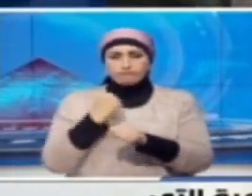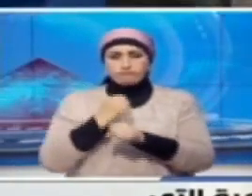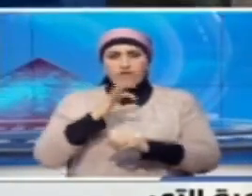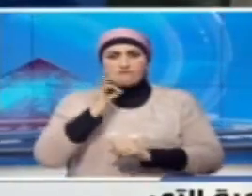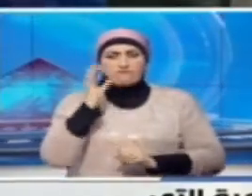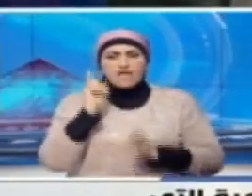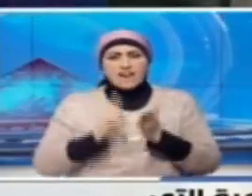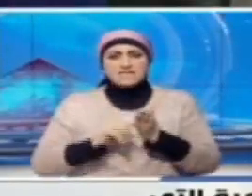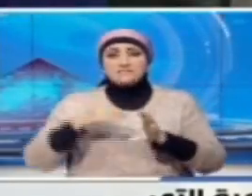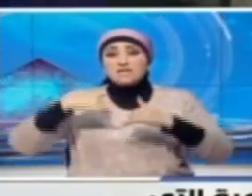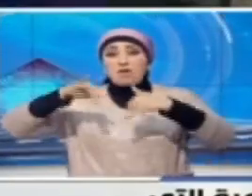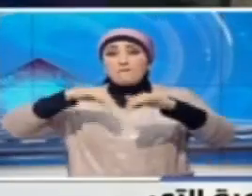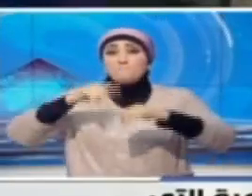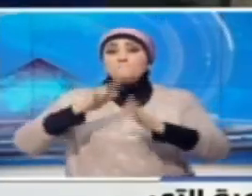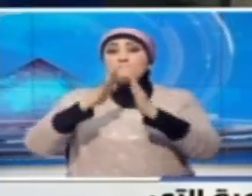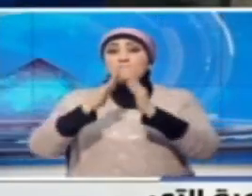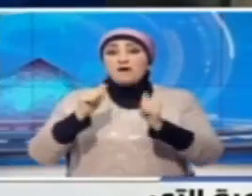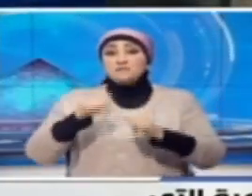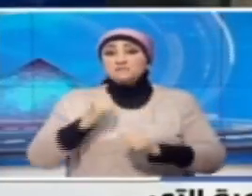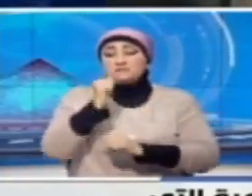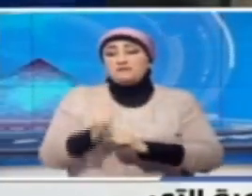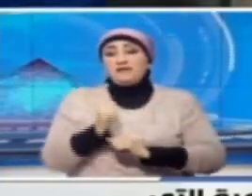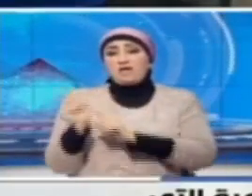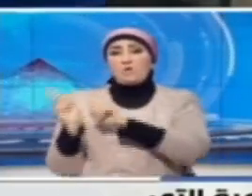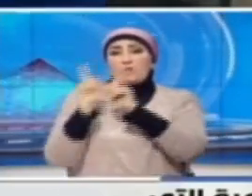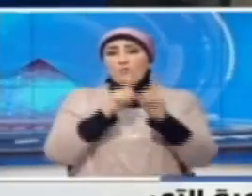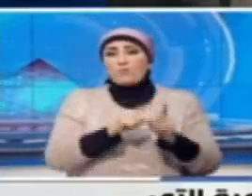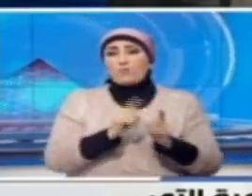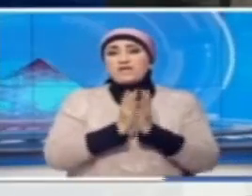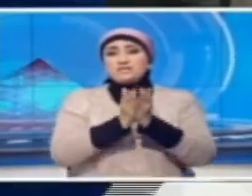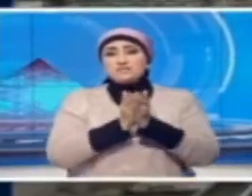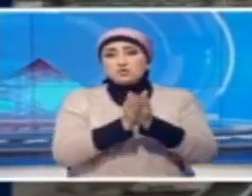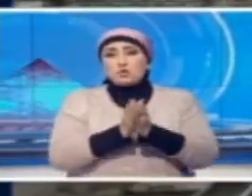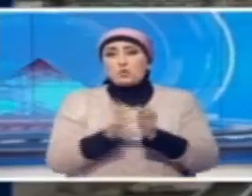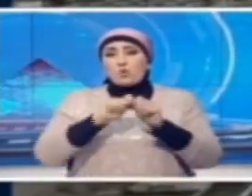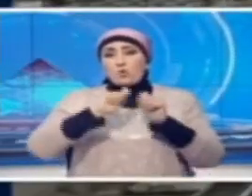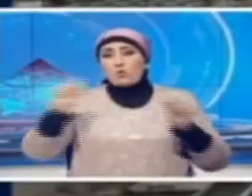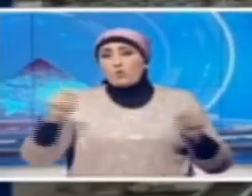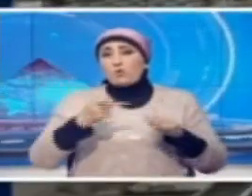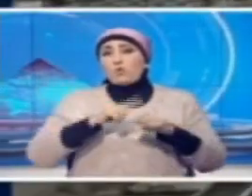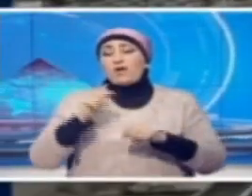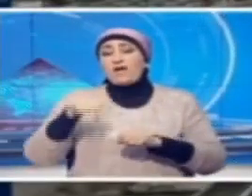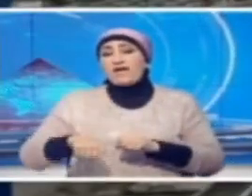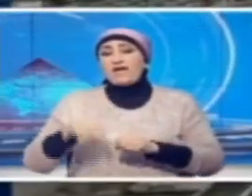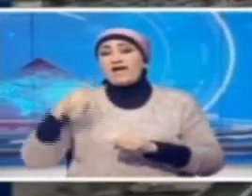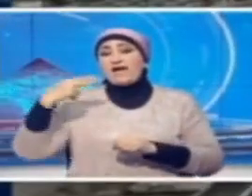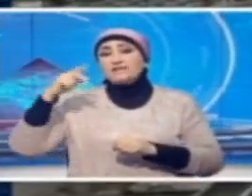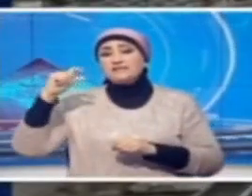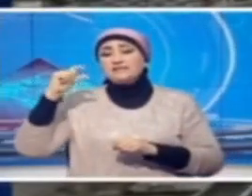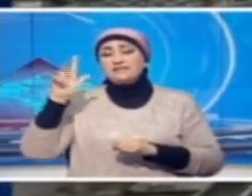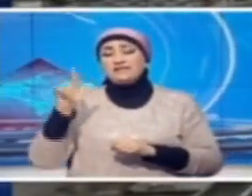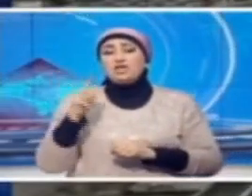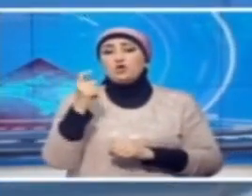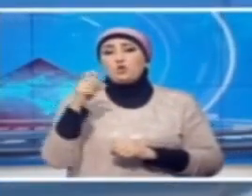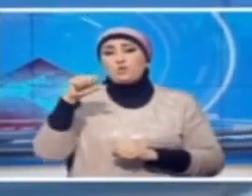خط القاهرة السويس في المسافة من عدلي منصور حتى الروبيكي بطول 35 كيلومترا.